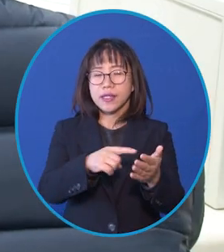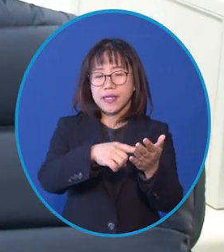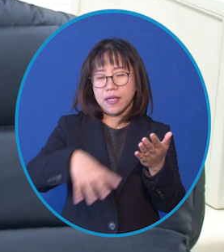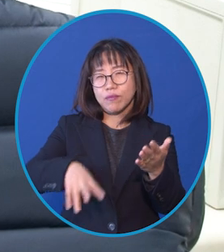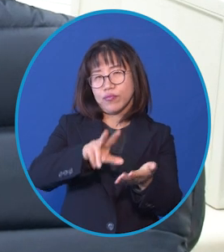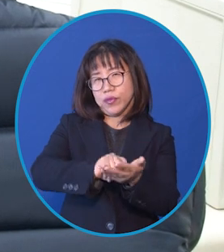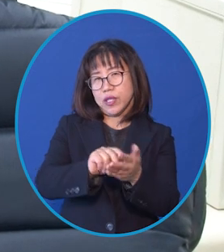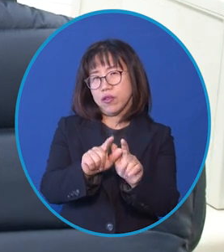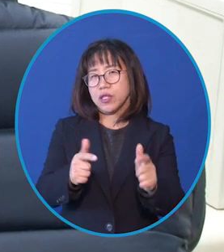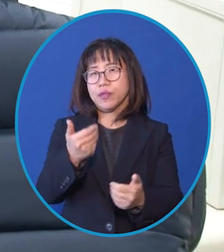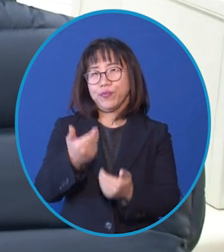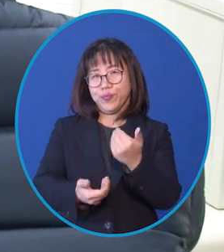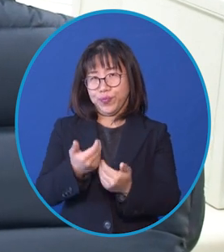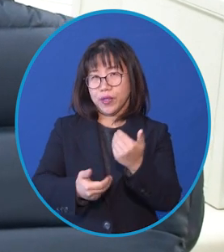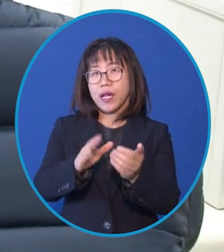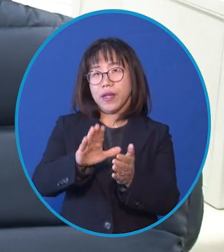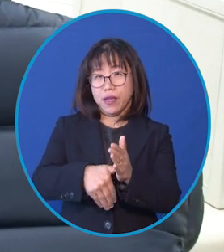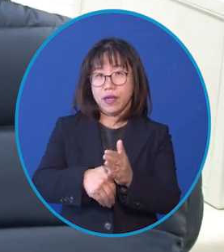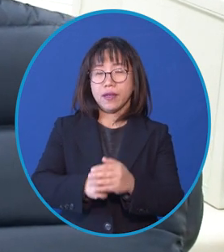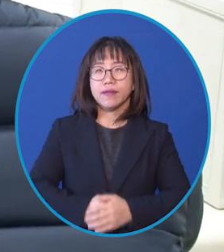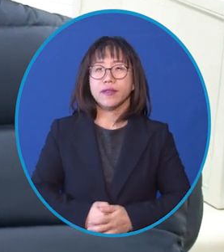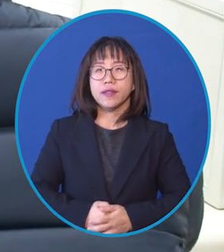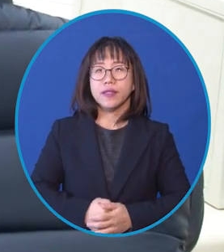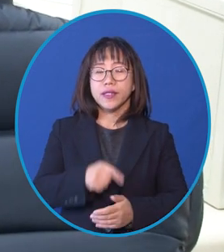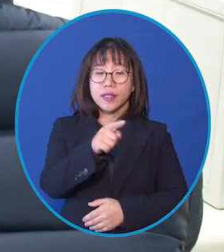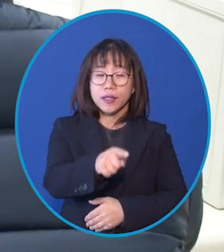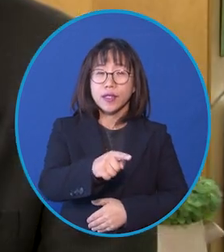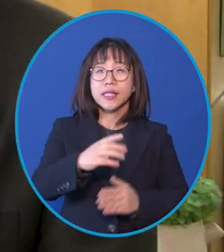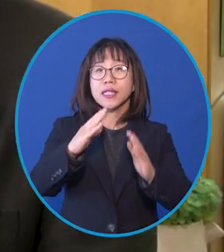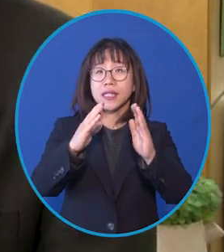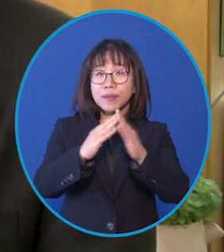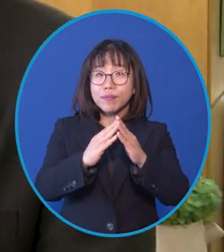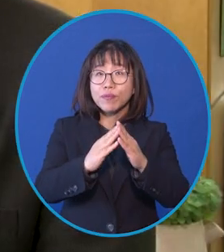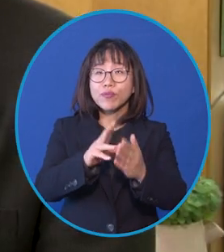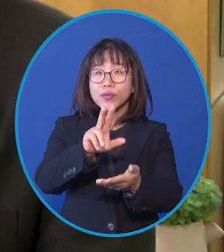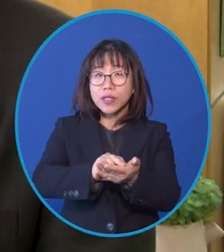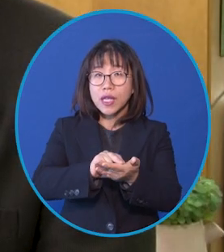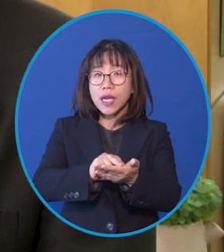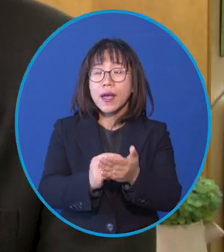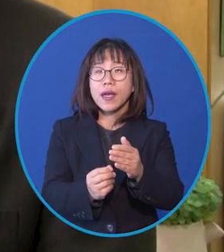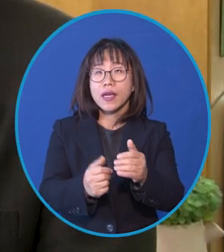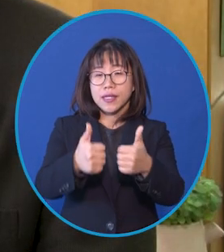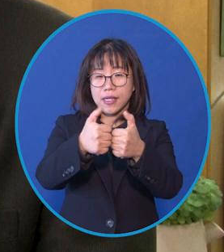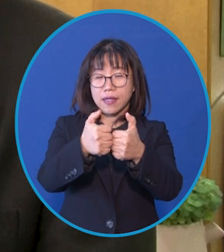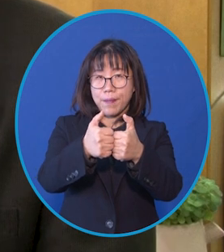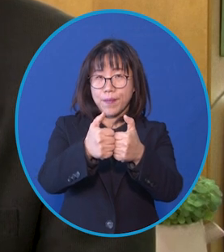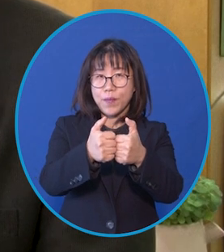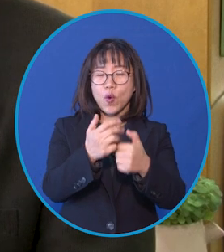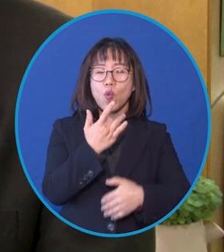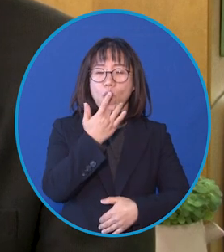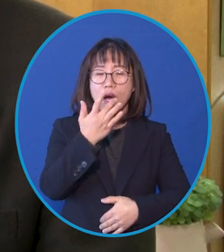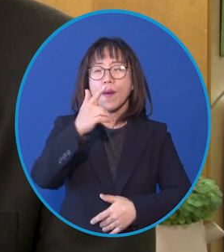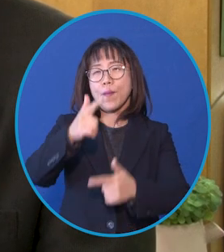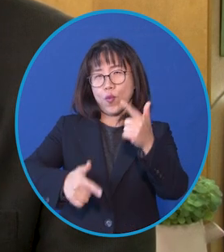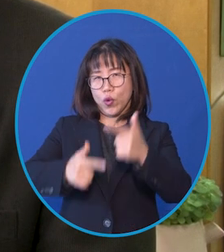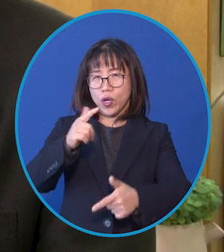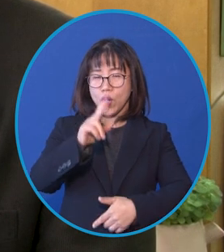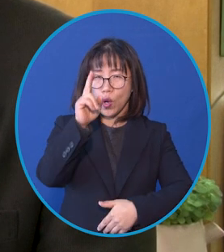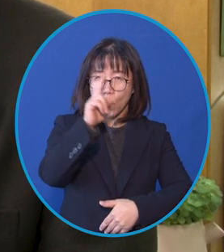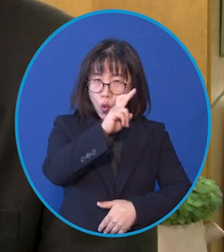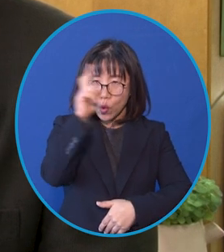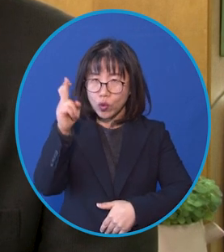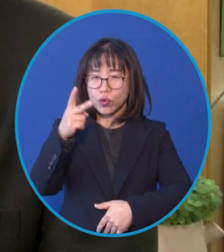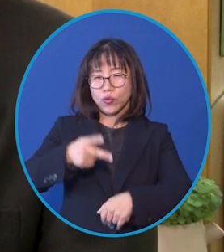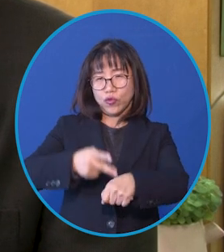간의 임대차 분쟁 등입니다. 부동산 중개 분쟁 상담 창구 운영 시간은 매주 화요일,